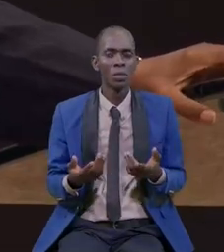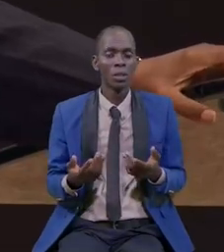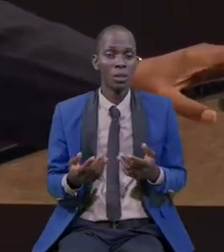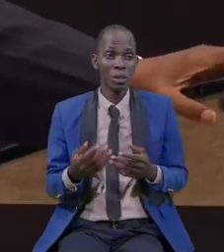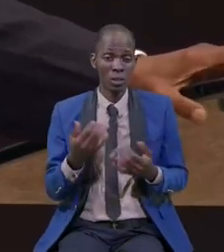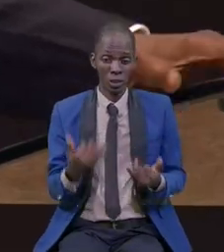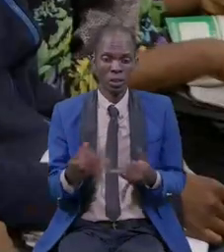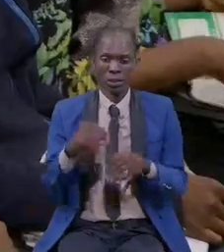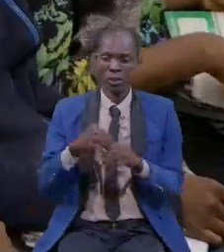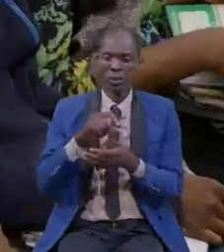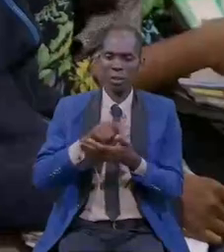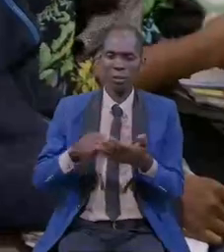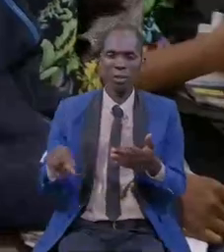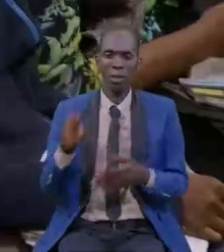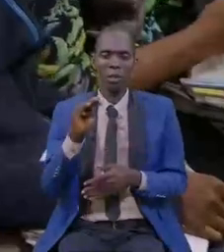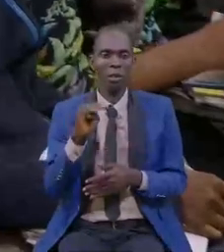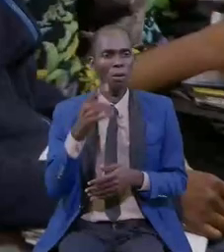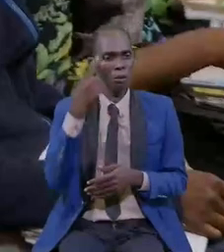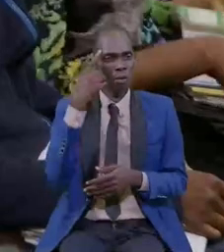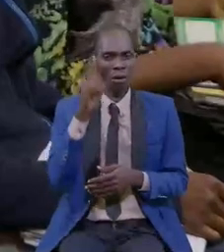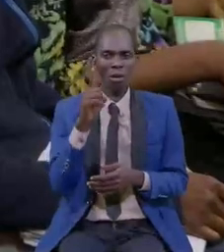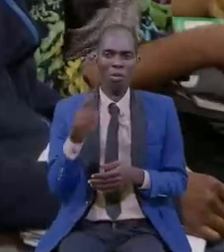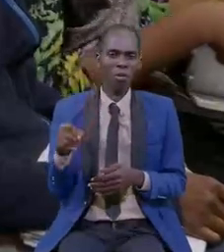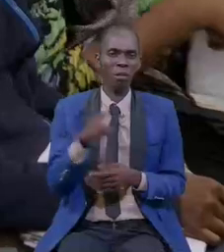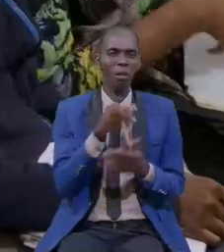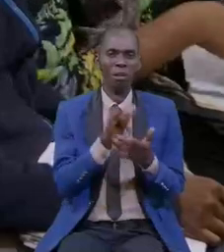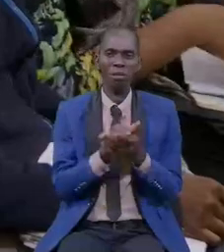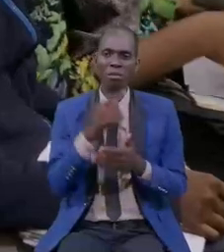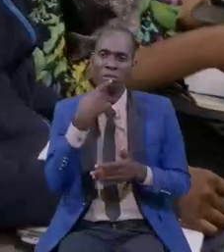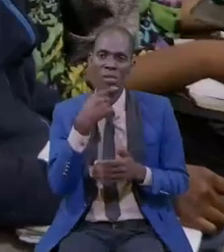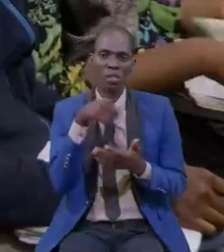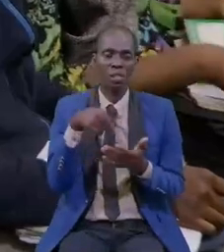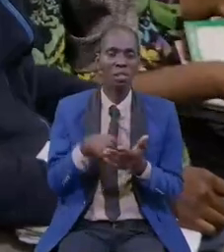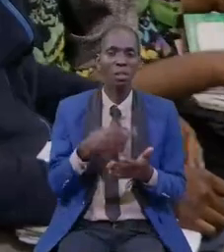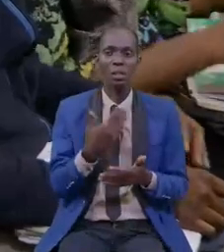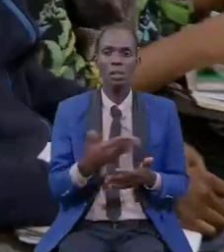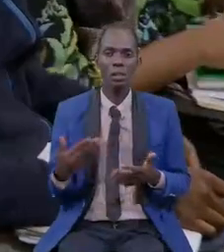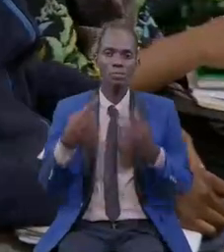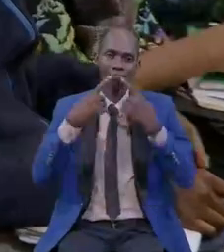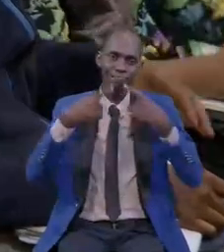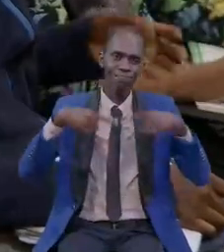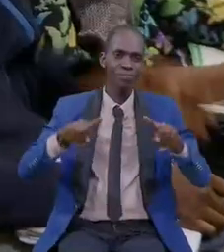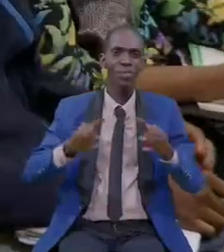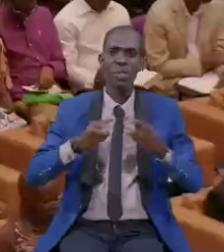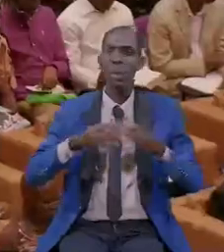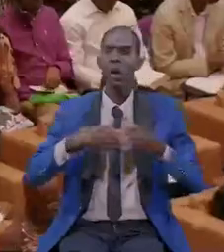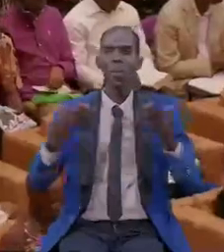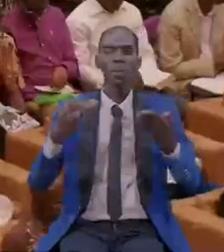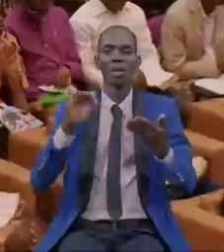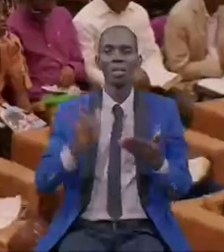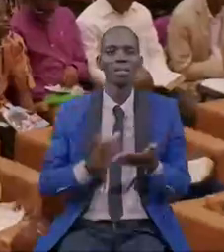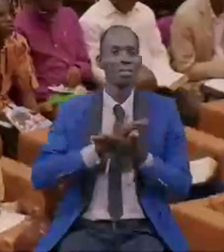passé le verset qui suit suivant le 14 ceux qui parlent ainsi montr qu'il